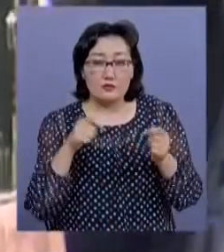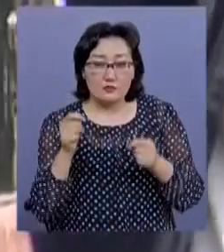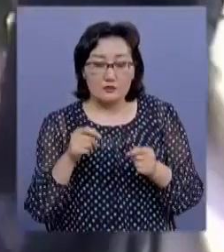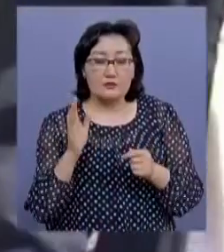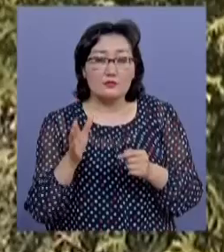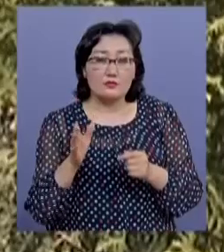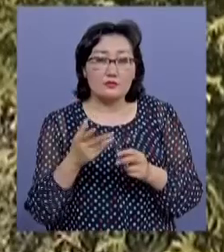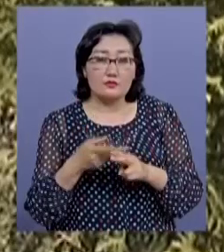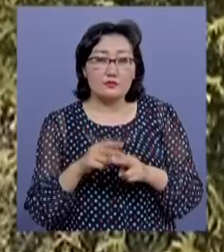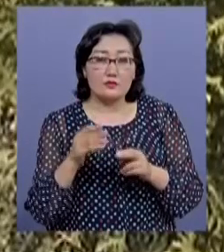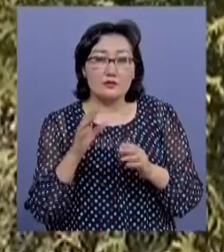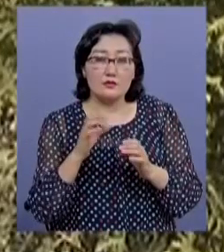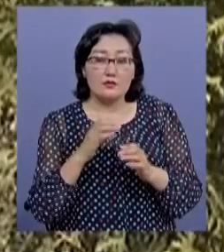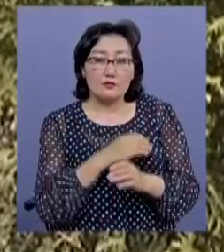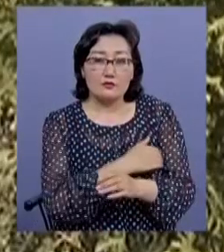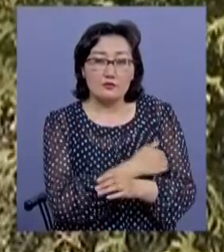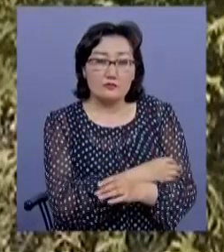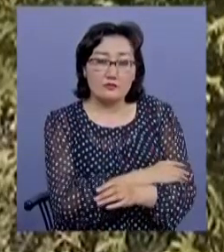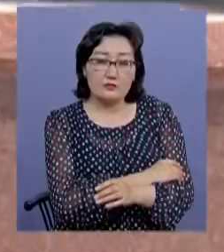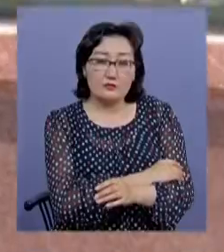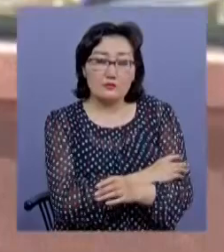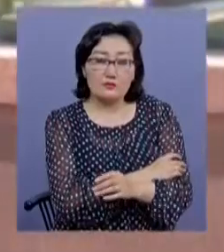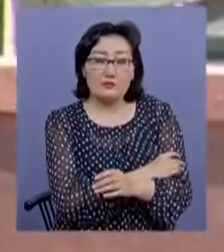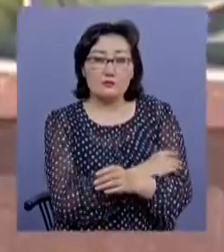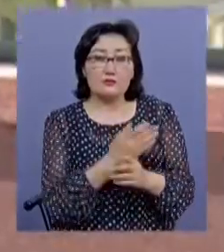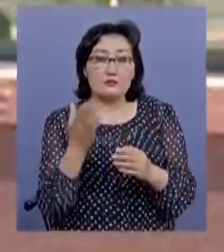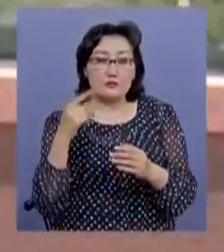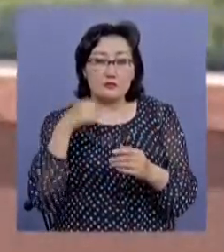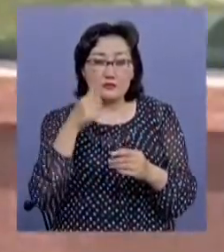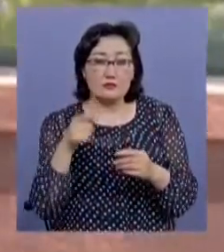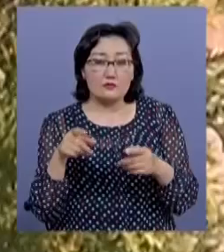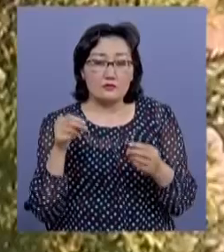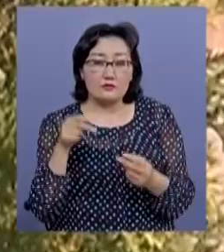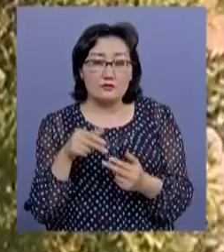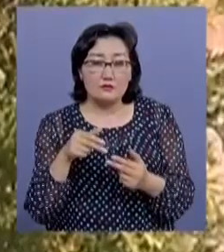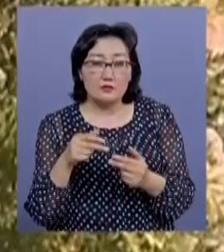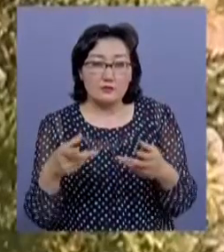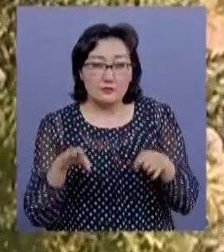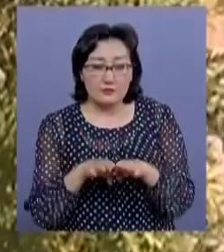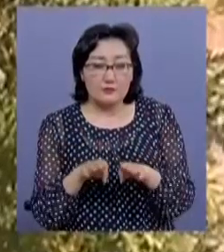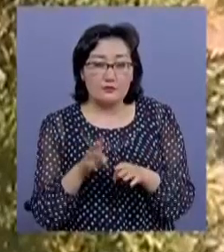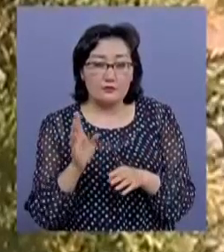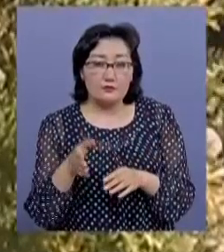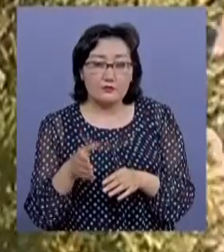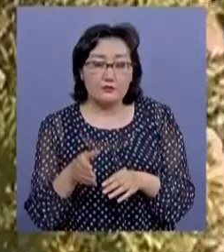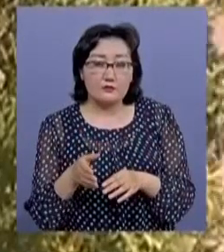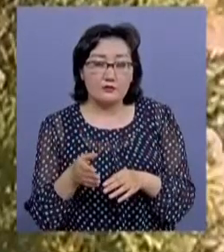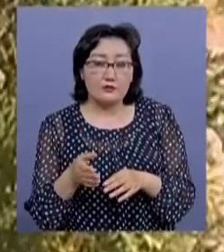болды. Ал температуралары өткен жылмен салыстырсақ, бірдей болды.